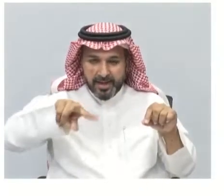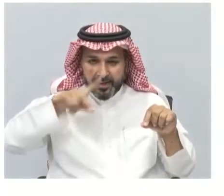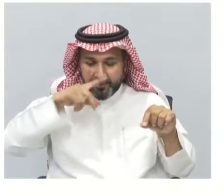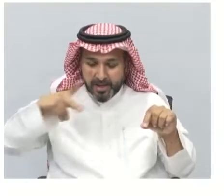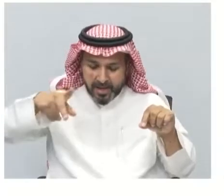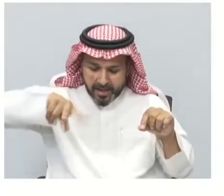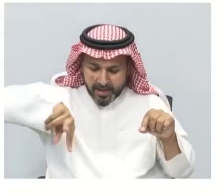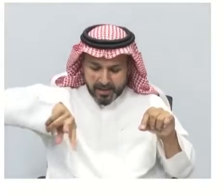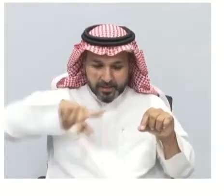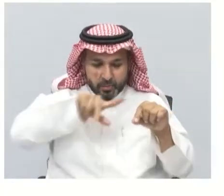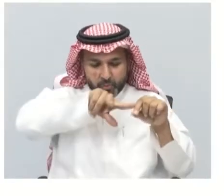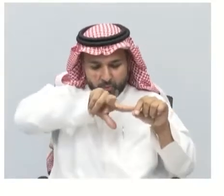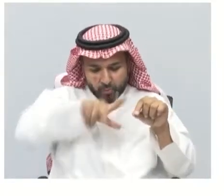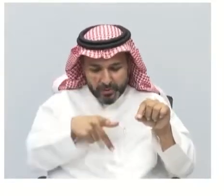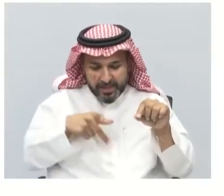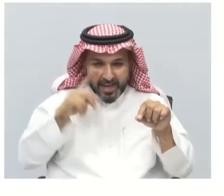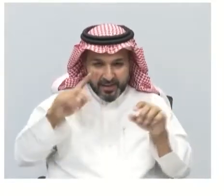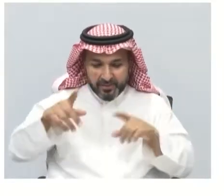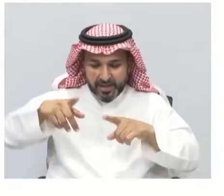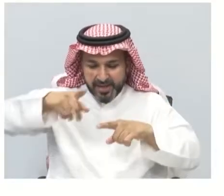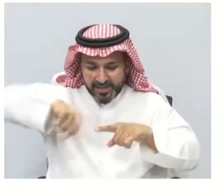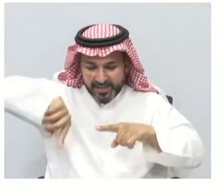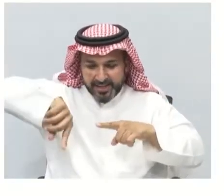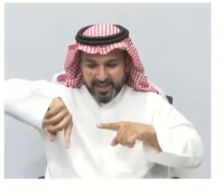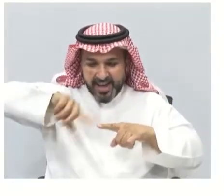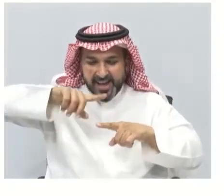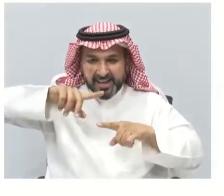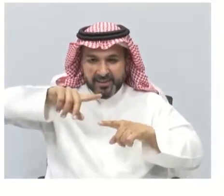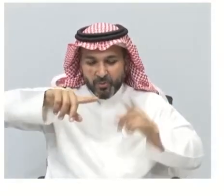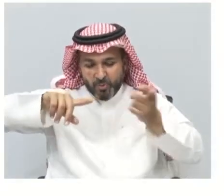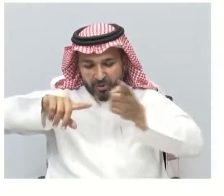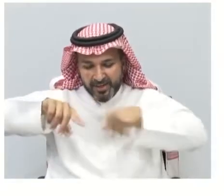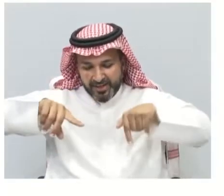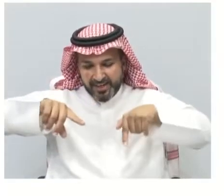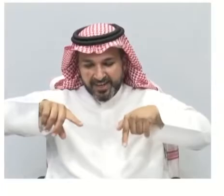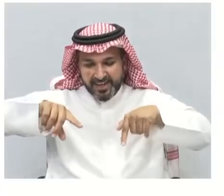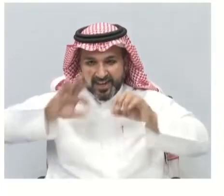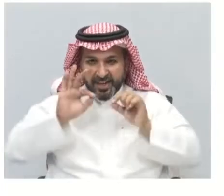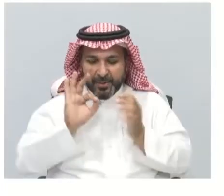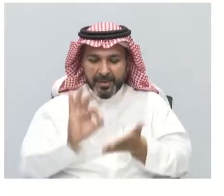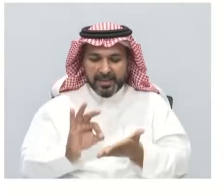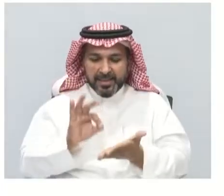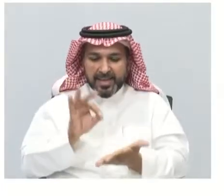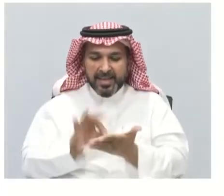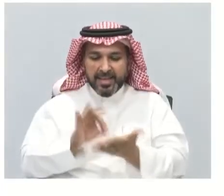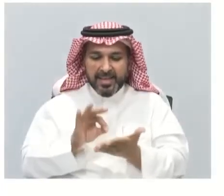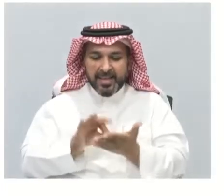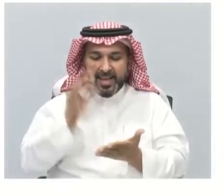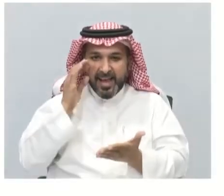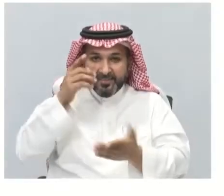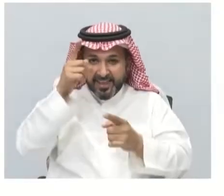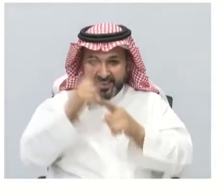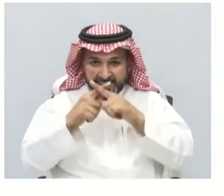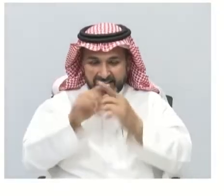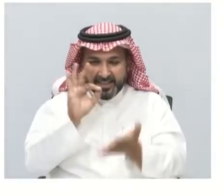المستقيم سي دي وباستعمال فتحه الفرجار لما اجي احط الراس عند النقطه دي والراس عند النقطه سي يكون عندي التقاطع في هذه